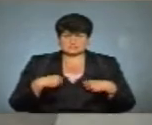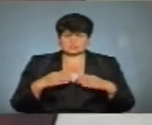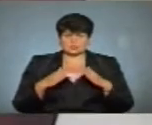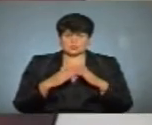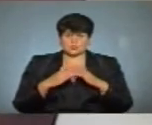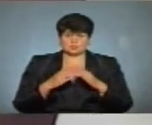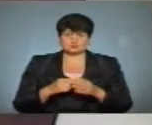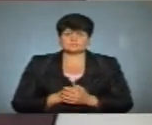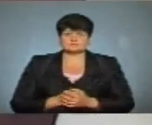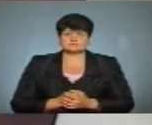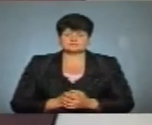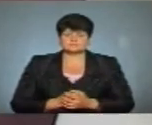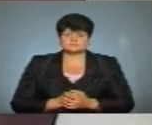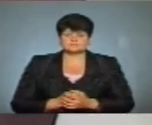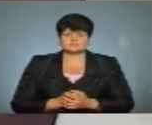додому.